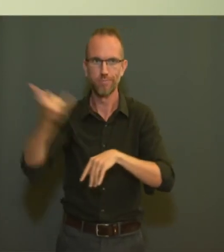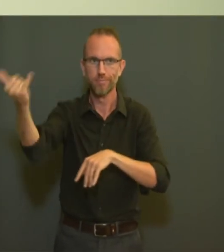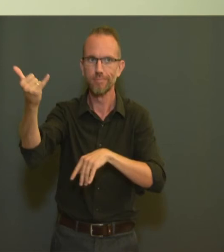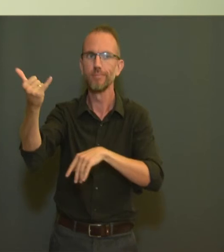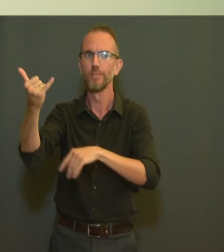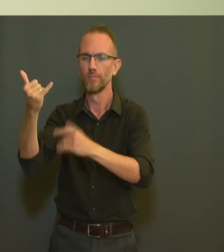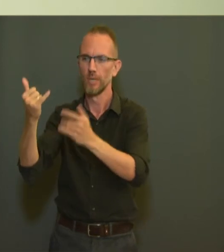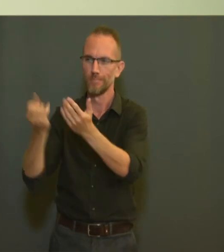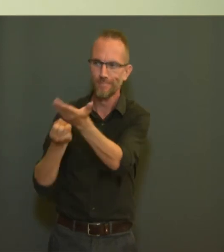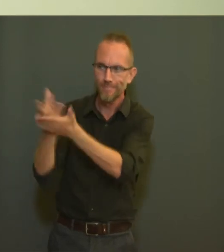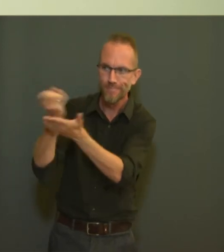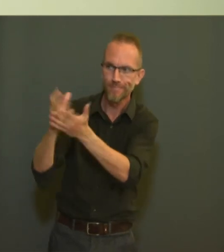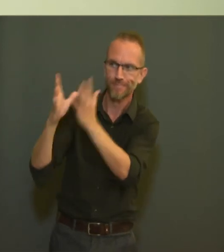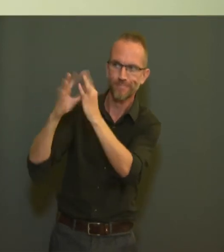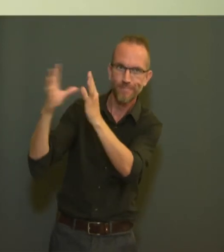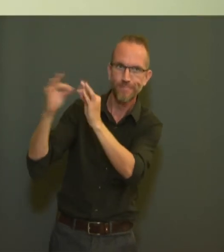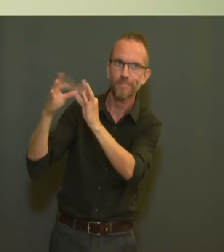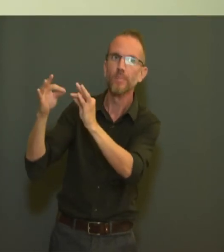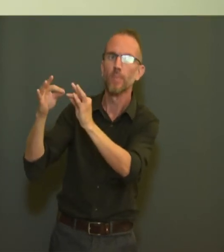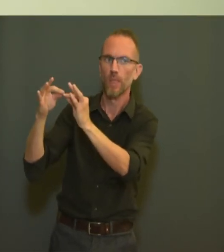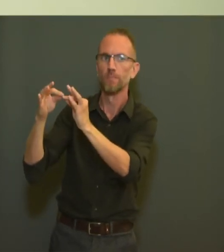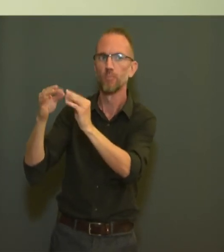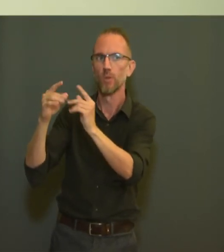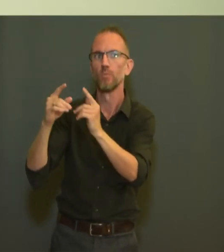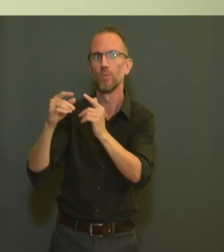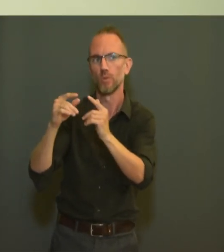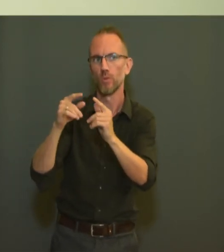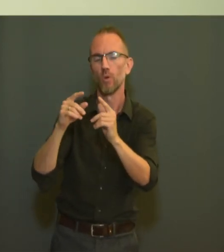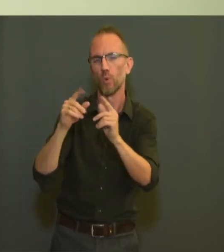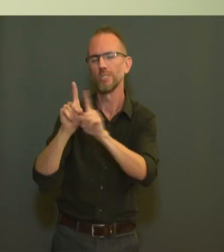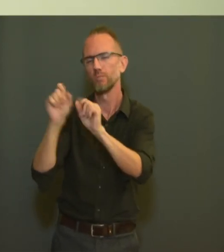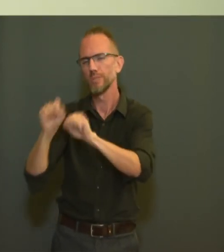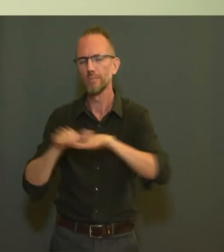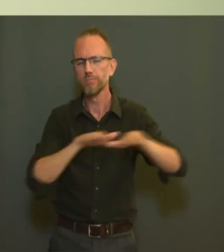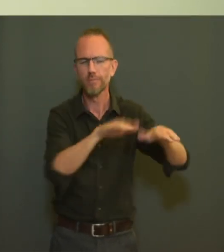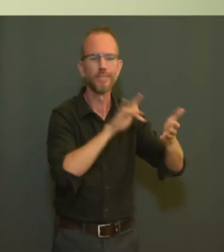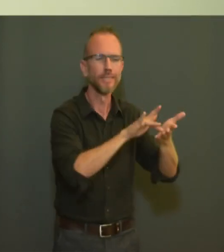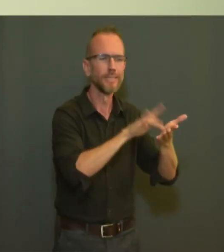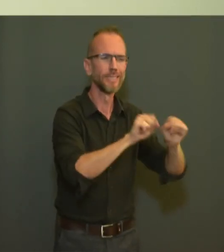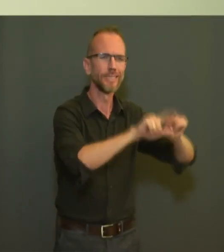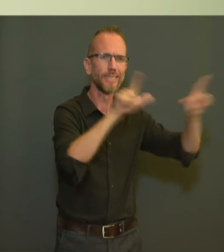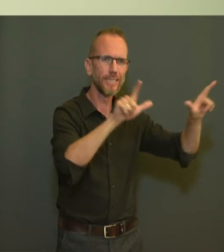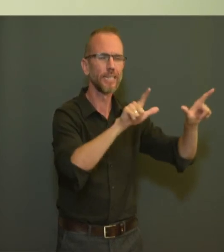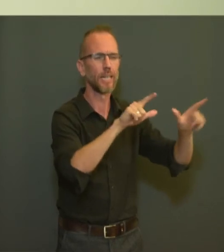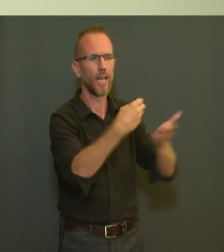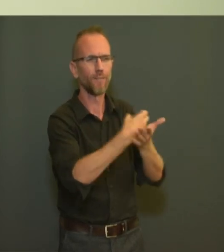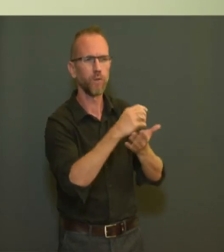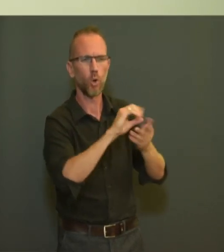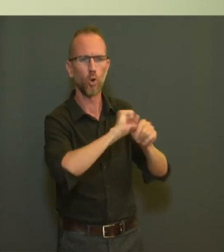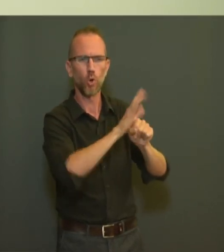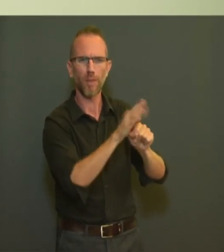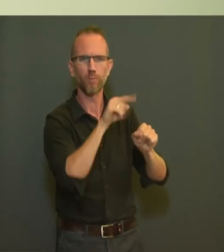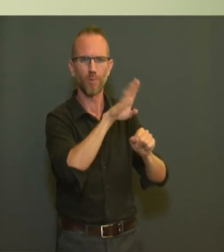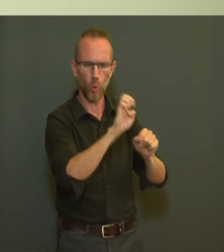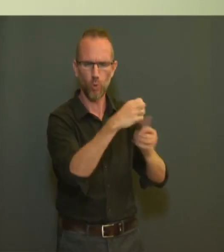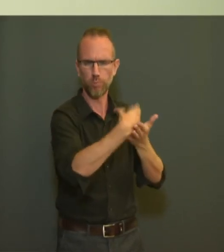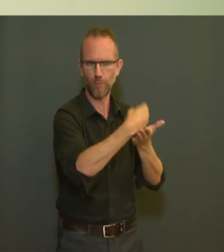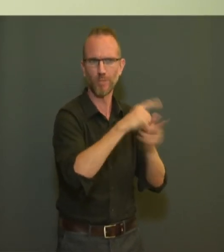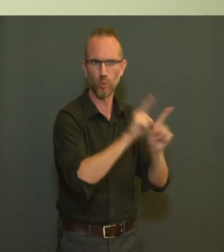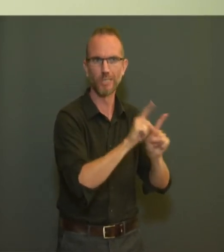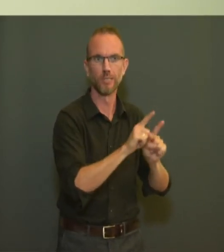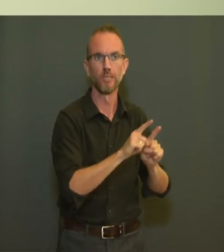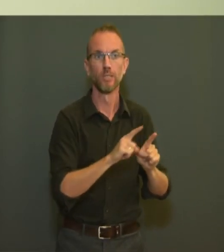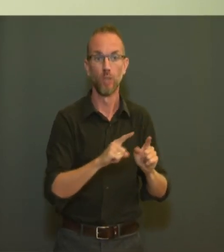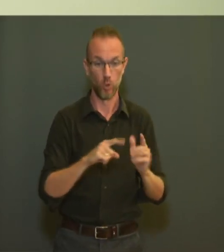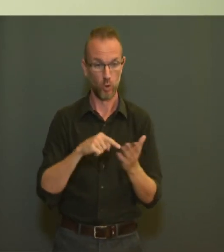site Coronavirus, bien sûr. Et par ailleurs, ce SMS vous permettra, avec son code, d'aller faire un